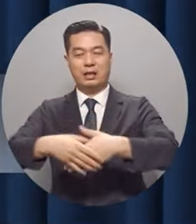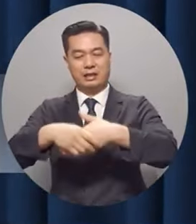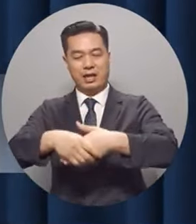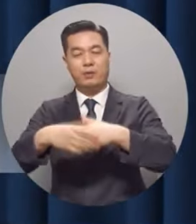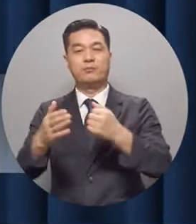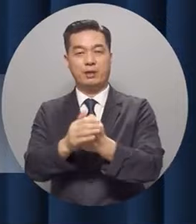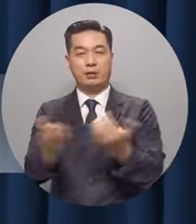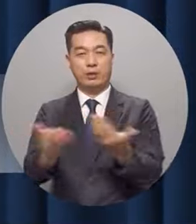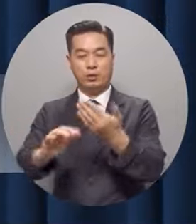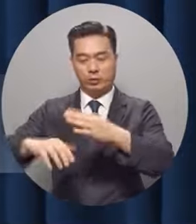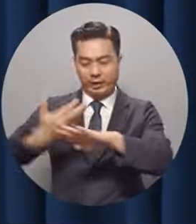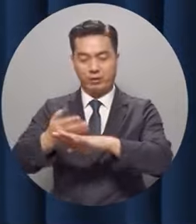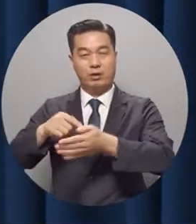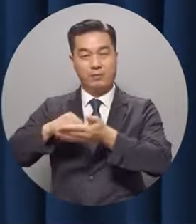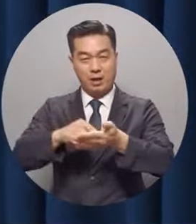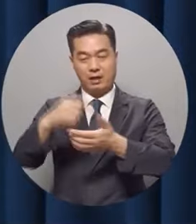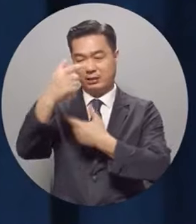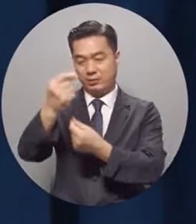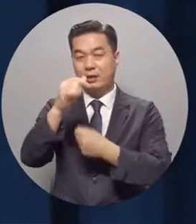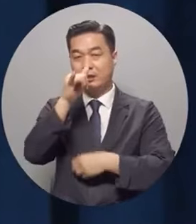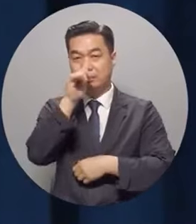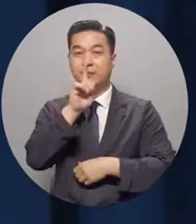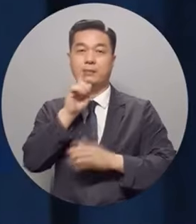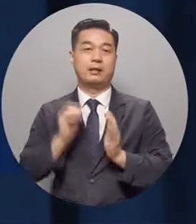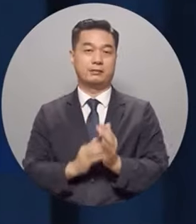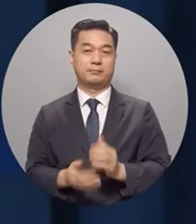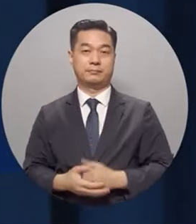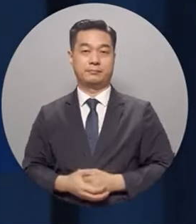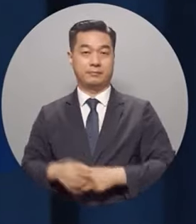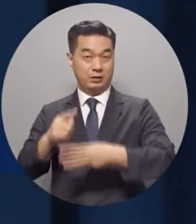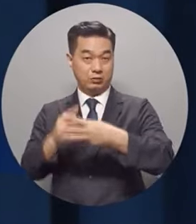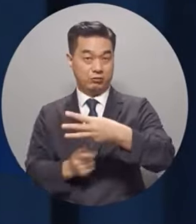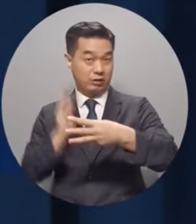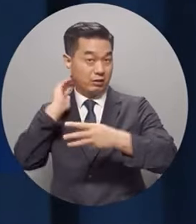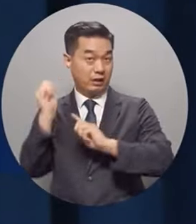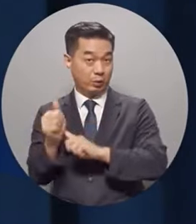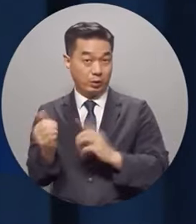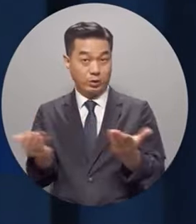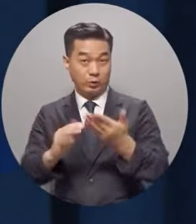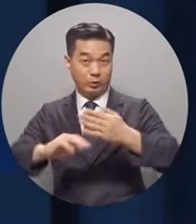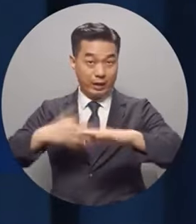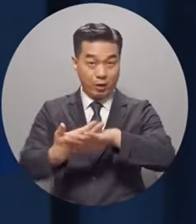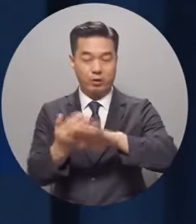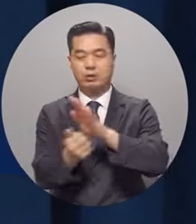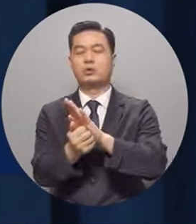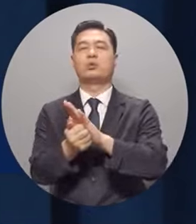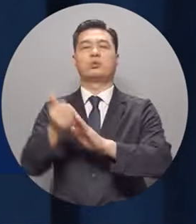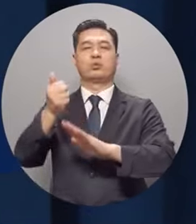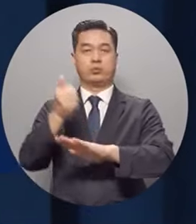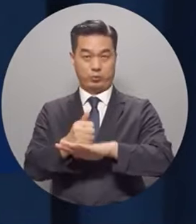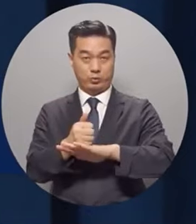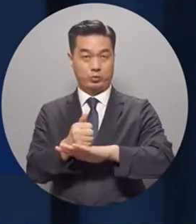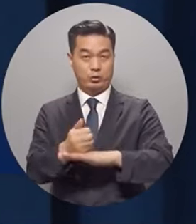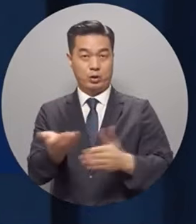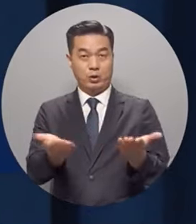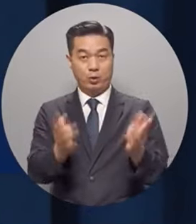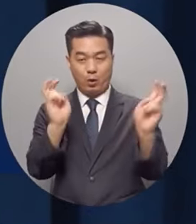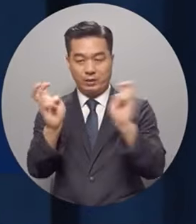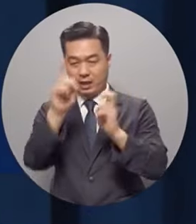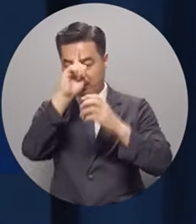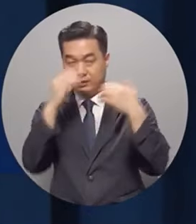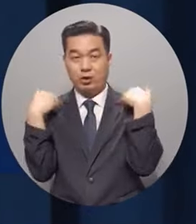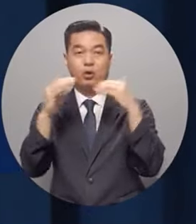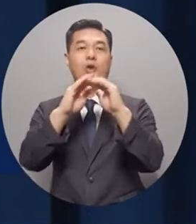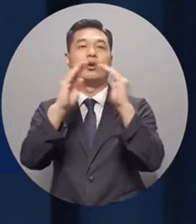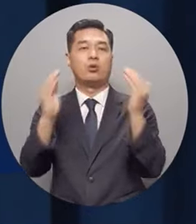과제를 완수할 적임자라고 평가했습니다. 윤석열 대통령의 노동개혁이 성공하여 노사 정의